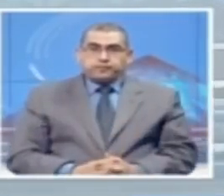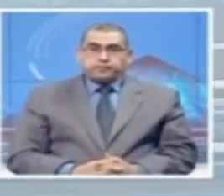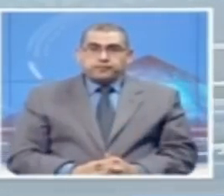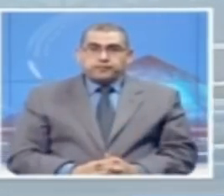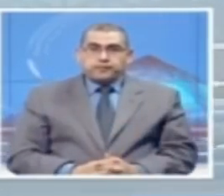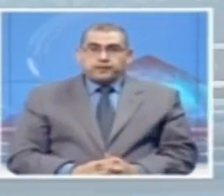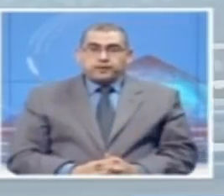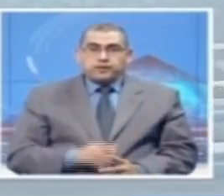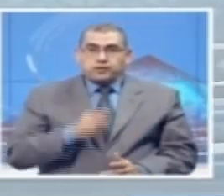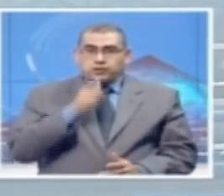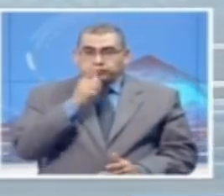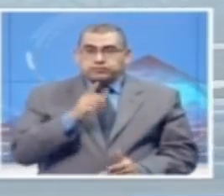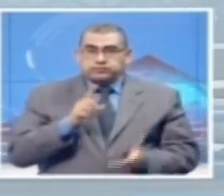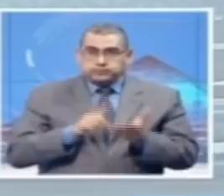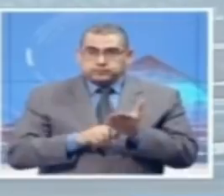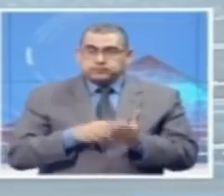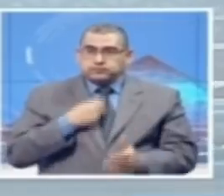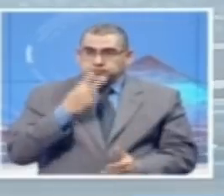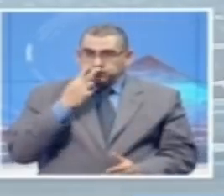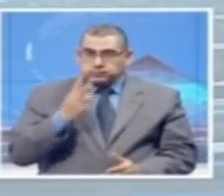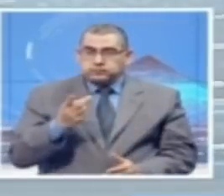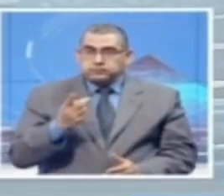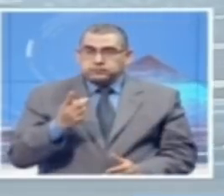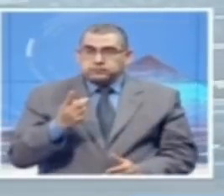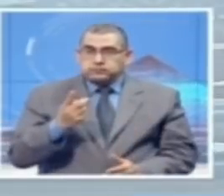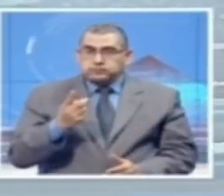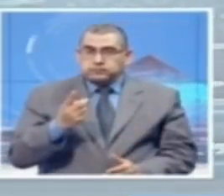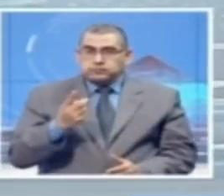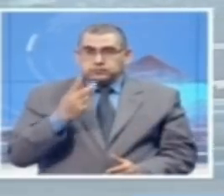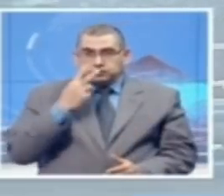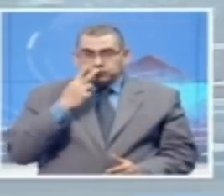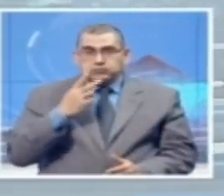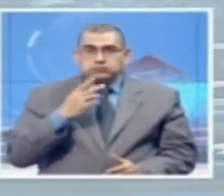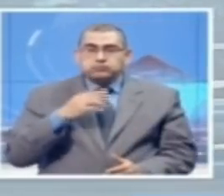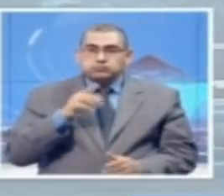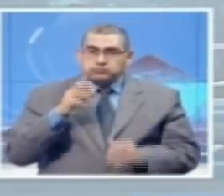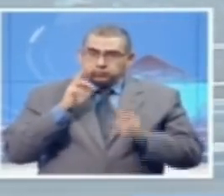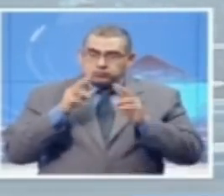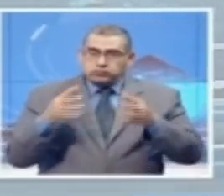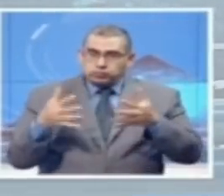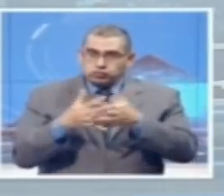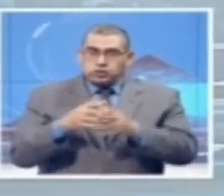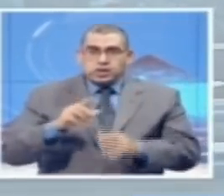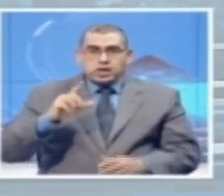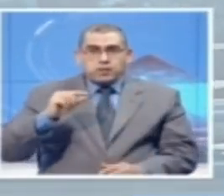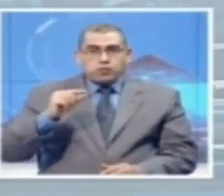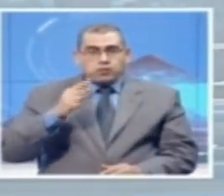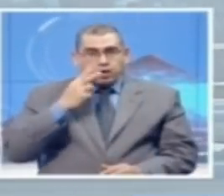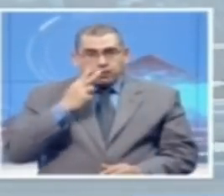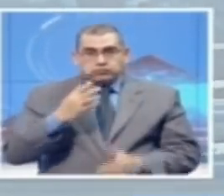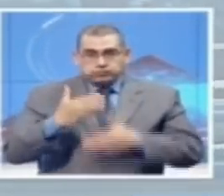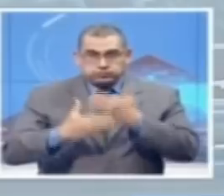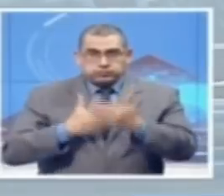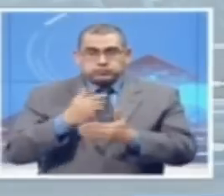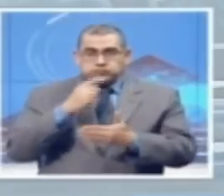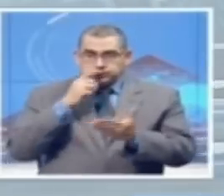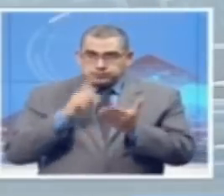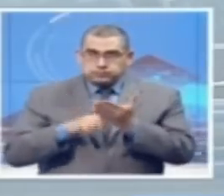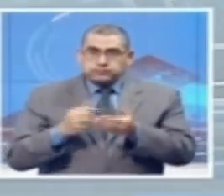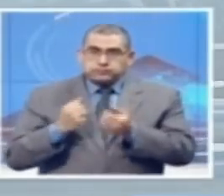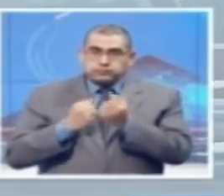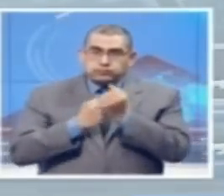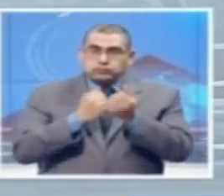نعم. هي أكيد يعني هتبقى يعني مشاركة إيجابية وهيبقى لهم دور فاعل